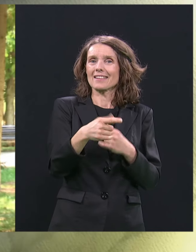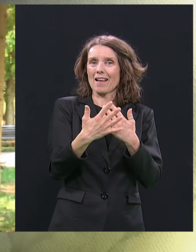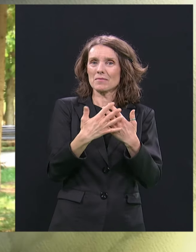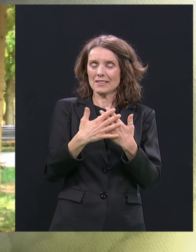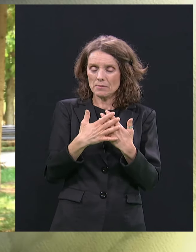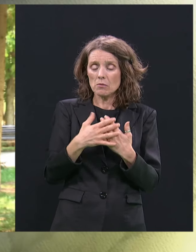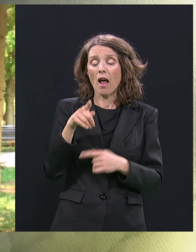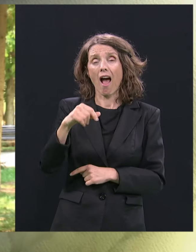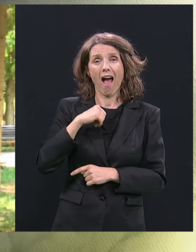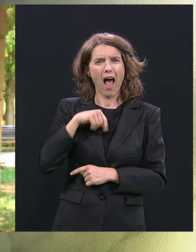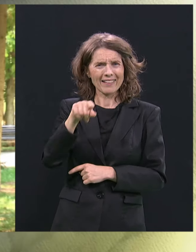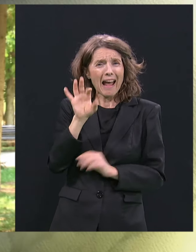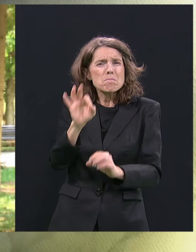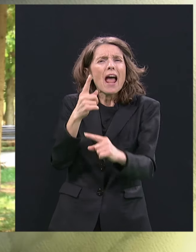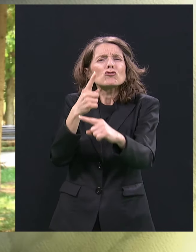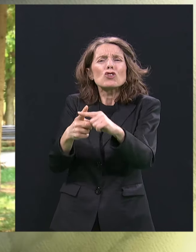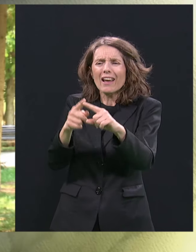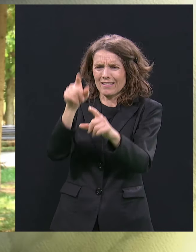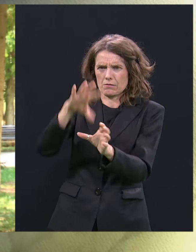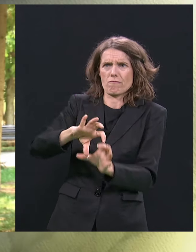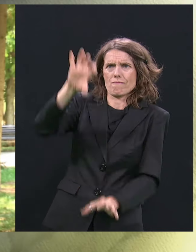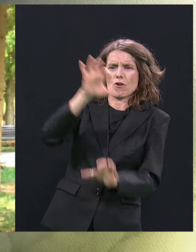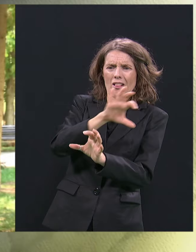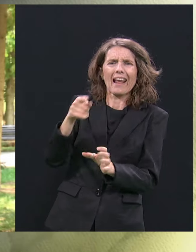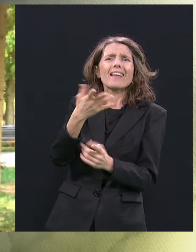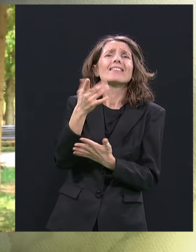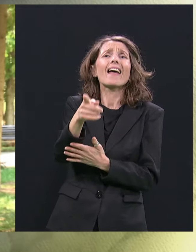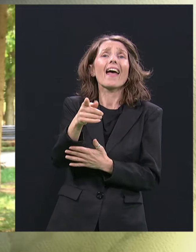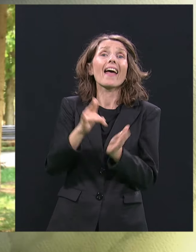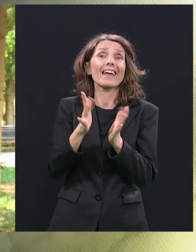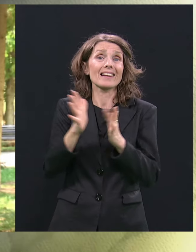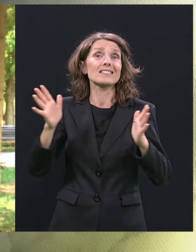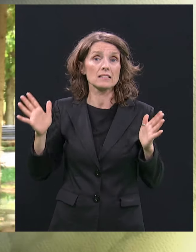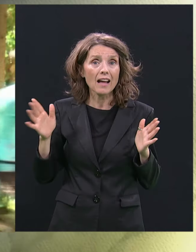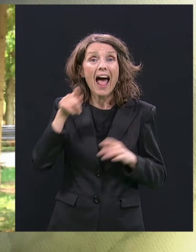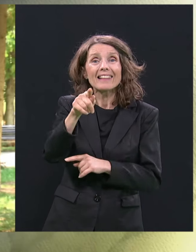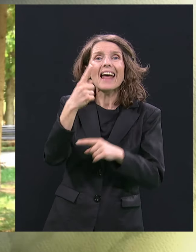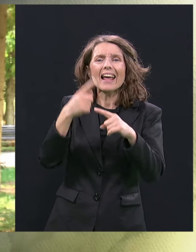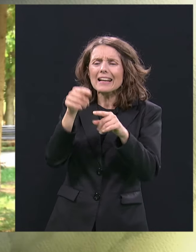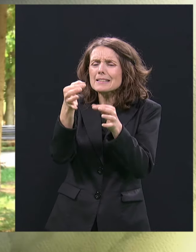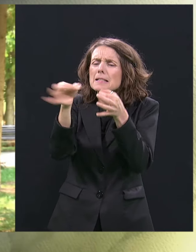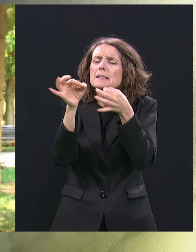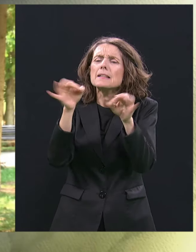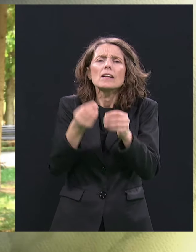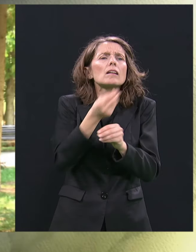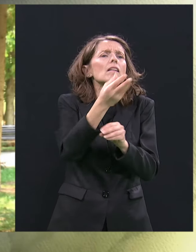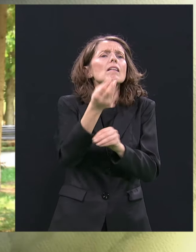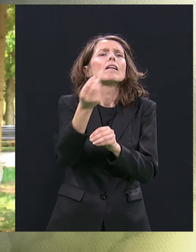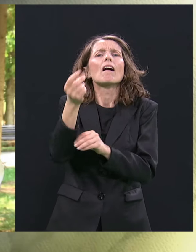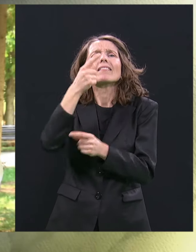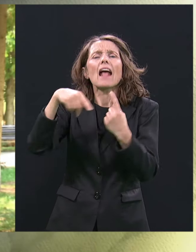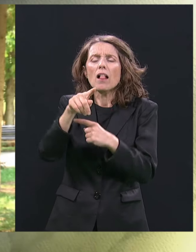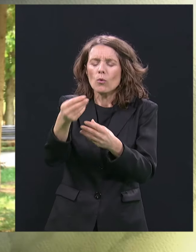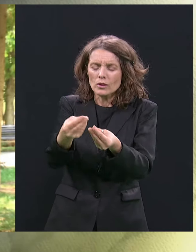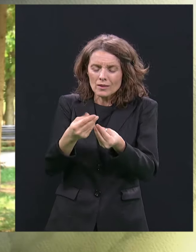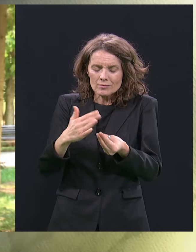da je taj krst razdeljen na više delova kako bi svi hrišćani mogli da osete njegovu blagodet